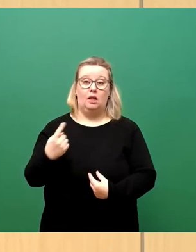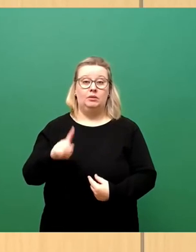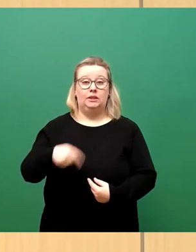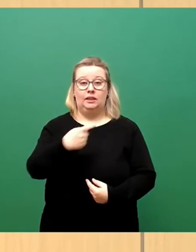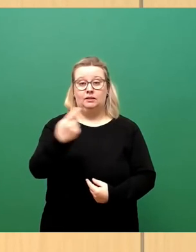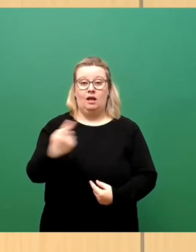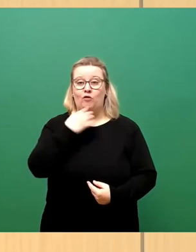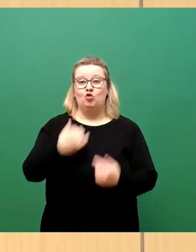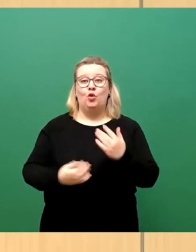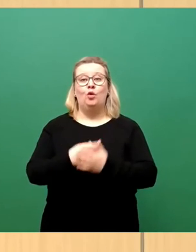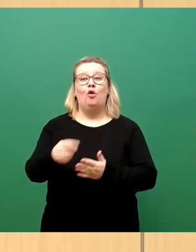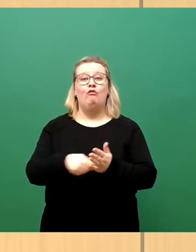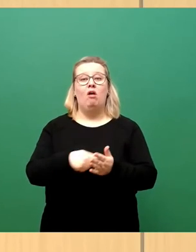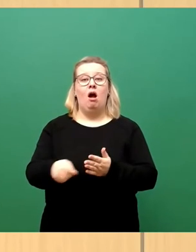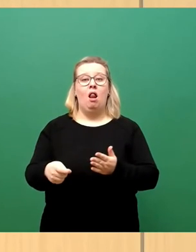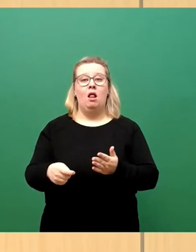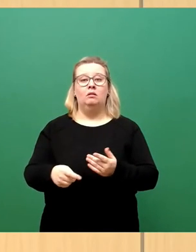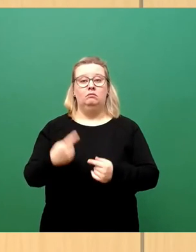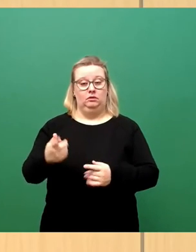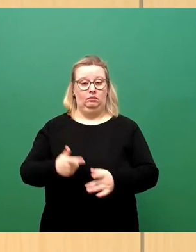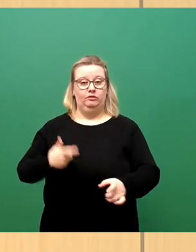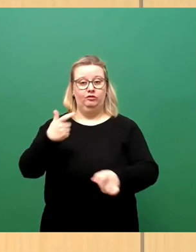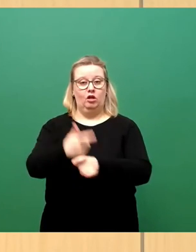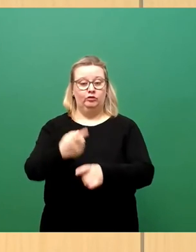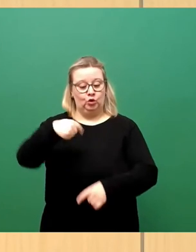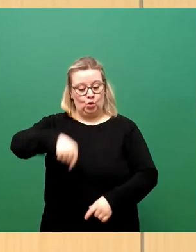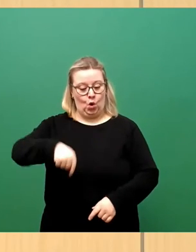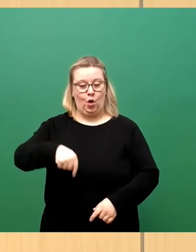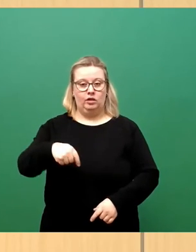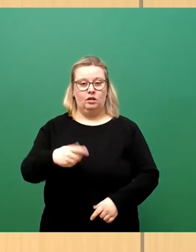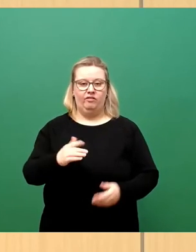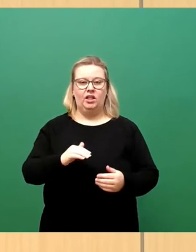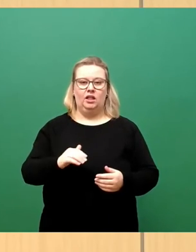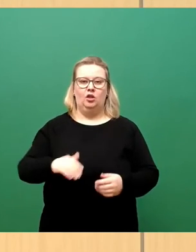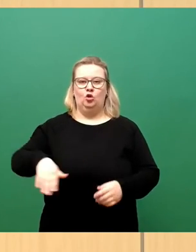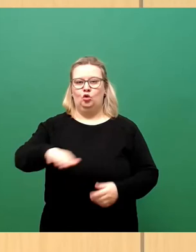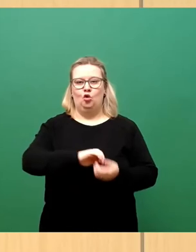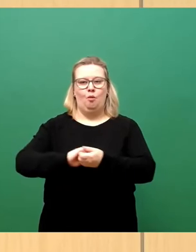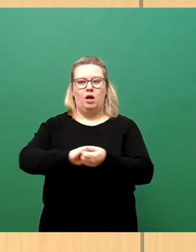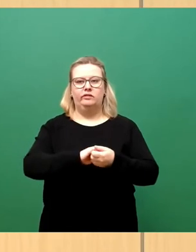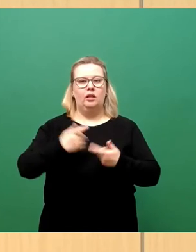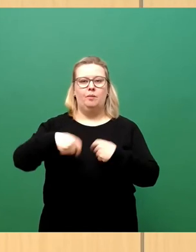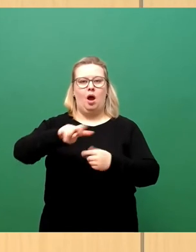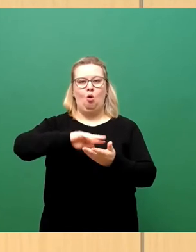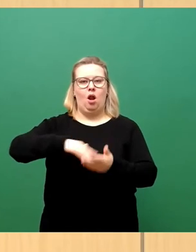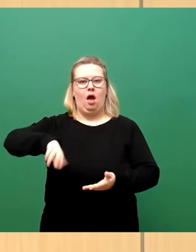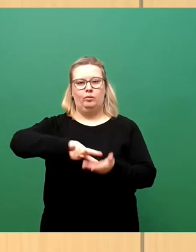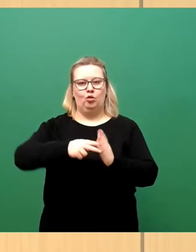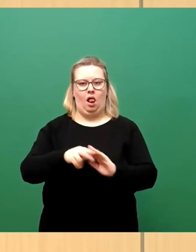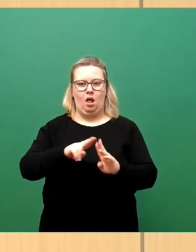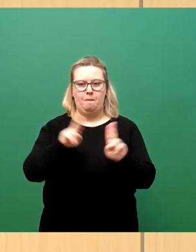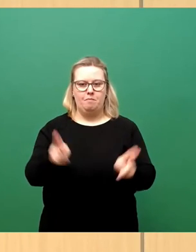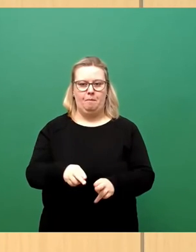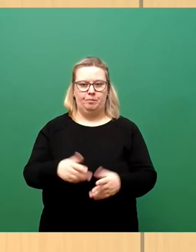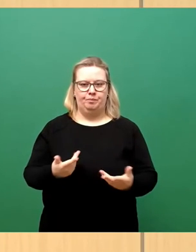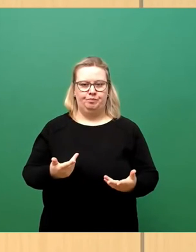werden will in dieser Stadt, der verantwortlich ist dafür, wenn heute das kooperative Baulandmodell abgeschliffen wird. Und es